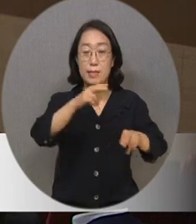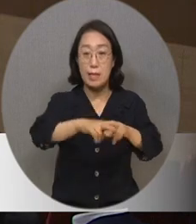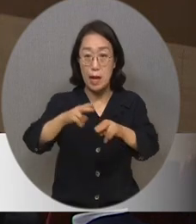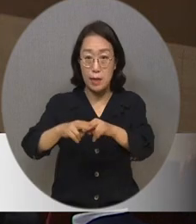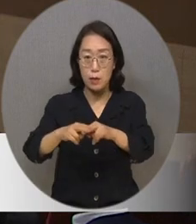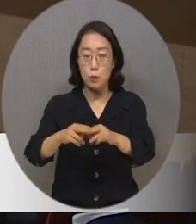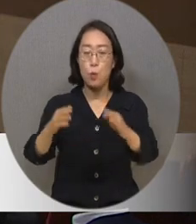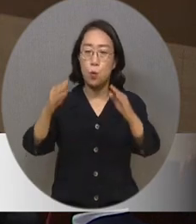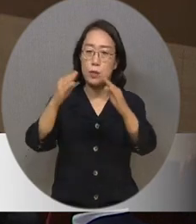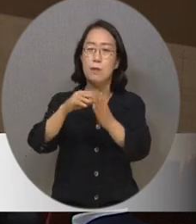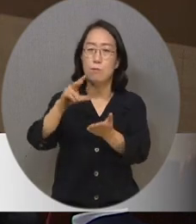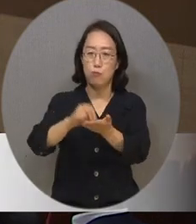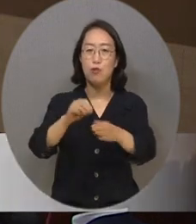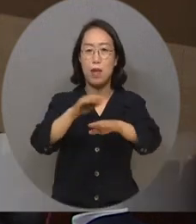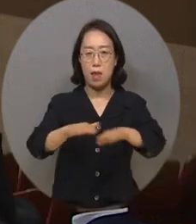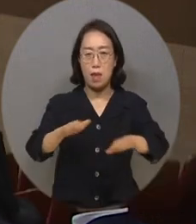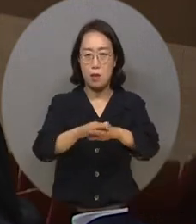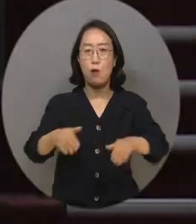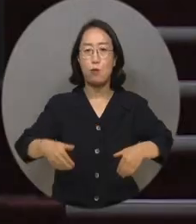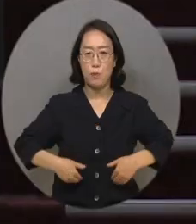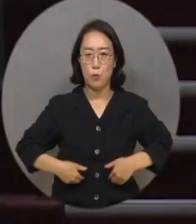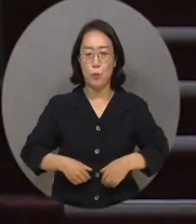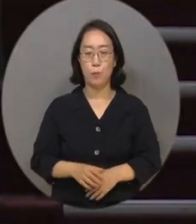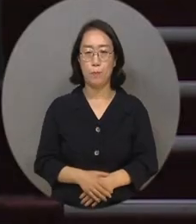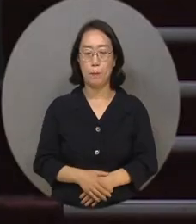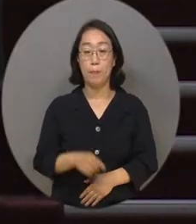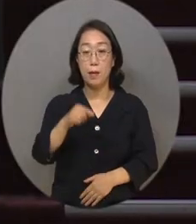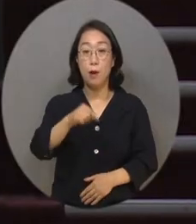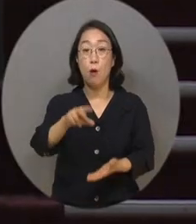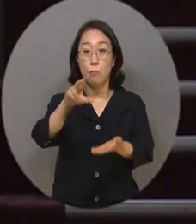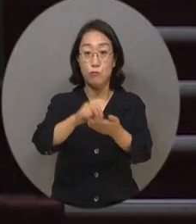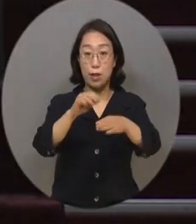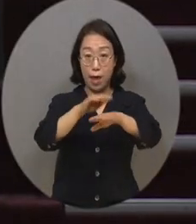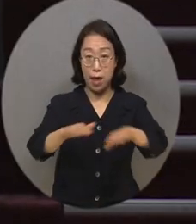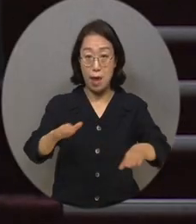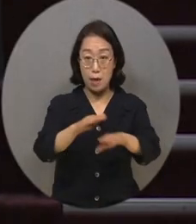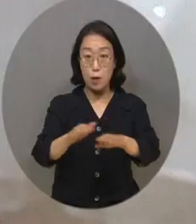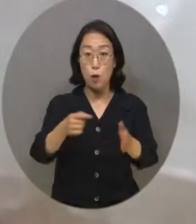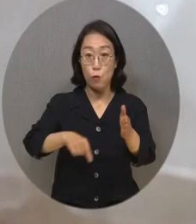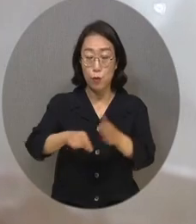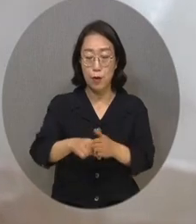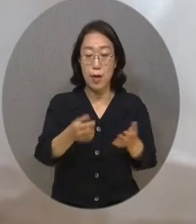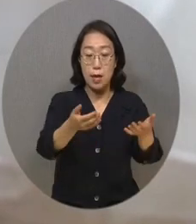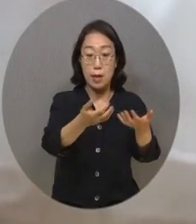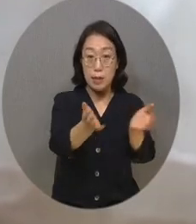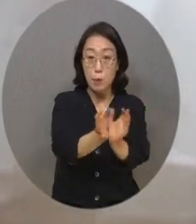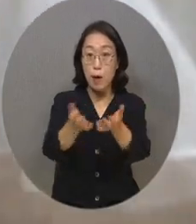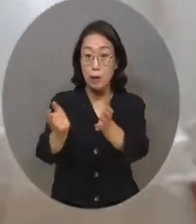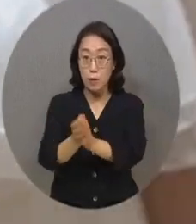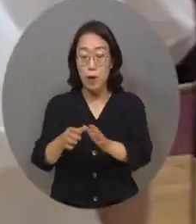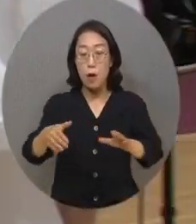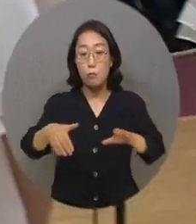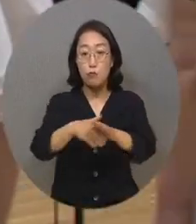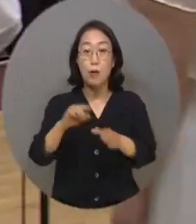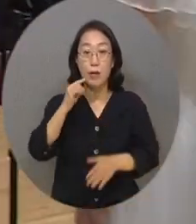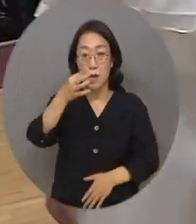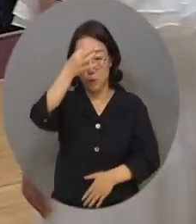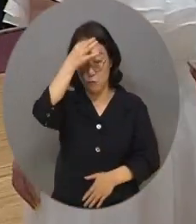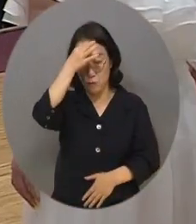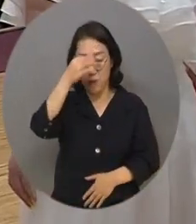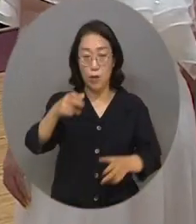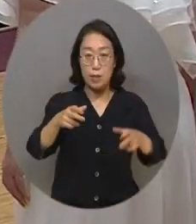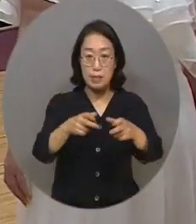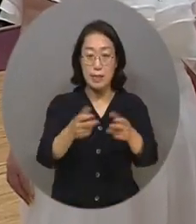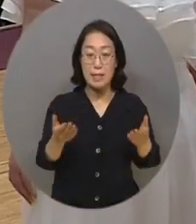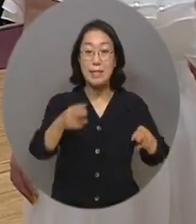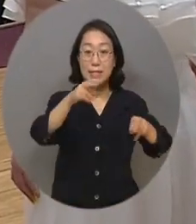거주가 해결이 돼야 되는 부분이어서. 이러한 문제를 해결하기 위해 두 기관은 문화예술 분야에서의 장애인 일자리